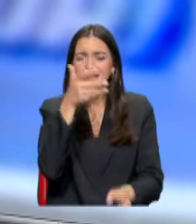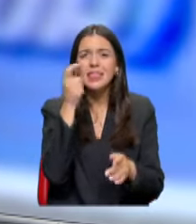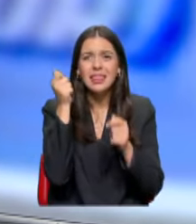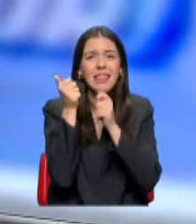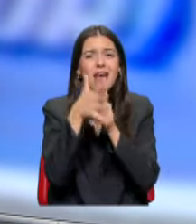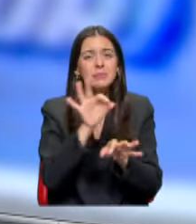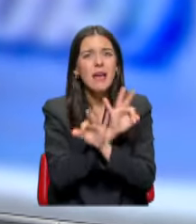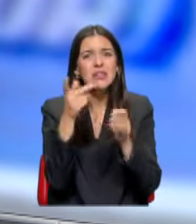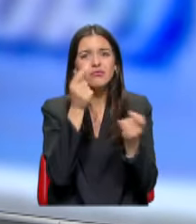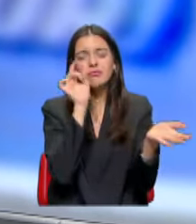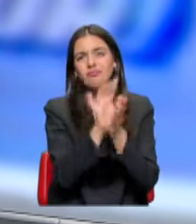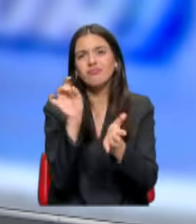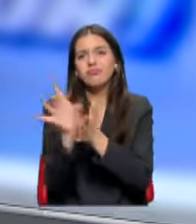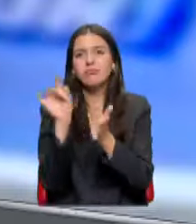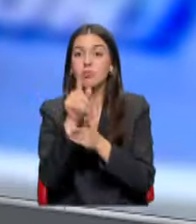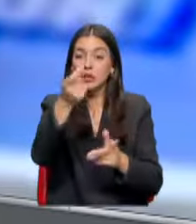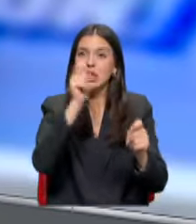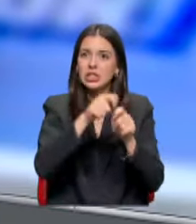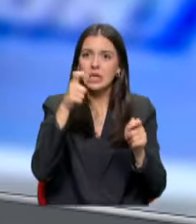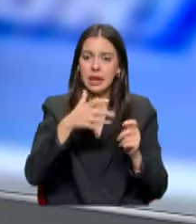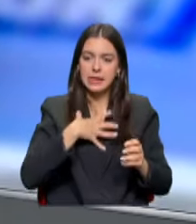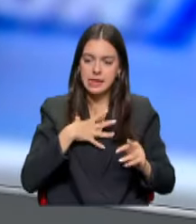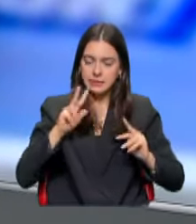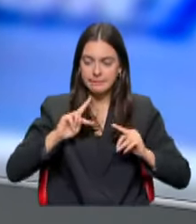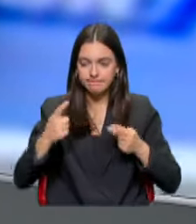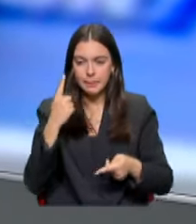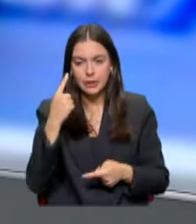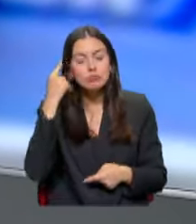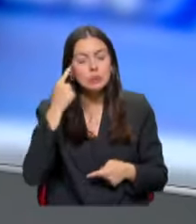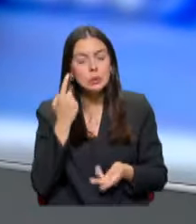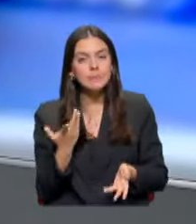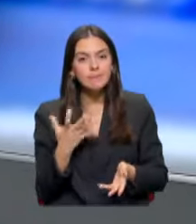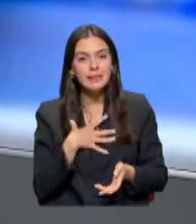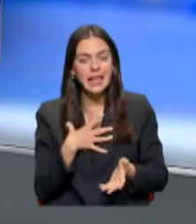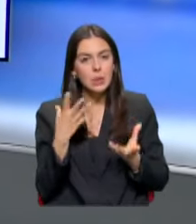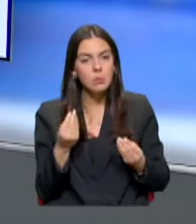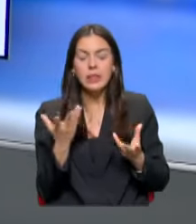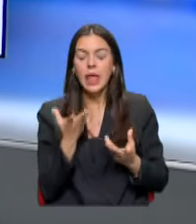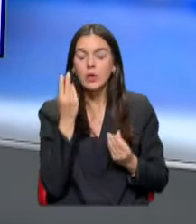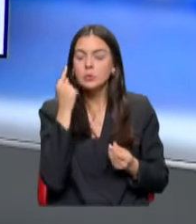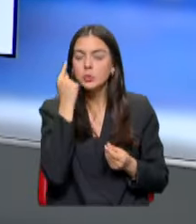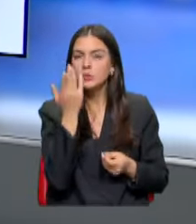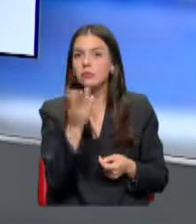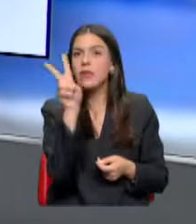attı. Ya bu işçilerin yerine kendinizi bir koyun. Bir empati yapın. 20 yıl çalışmışsınız.